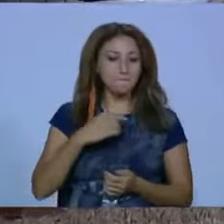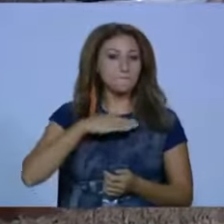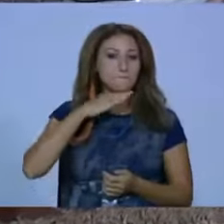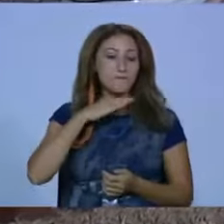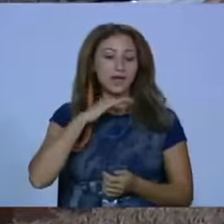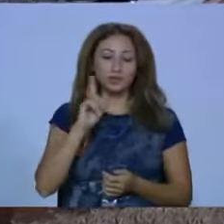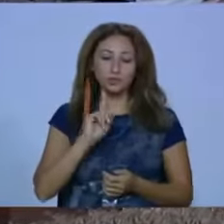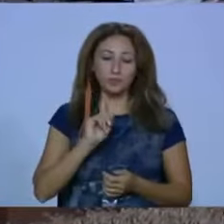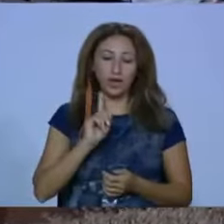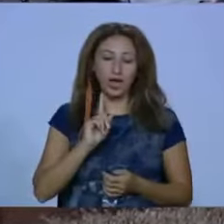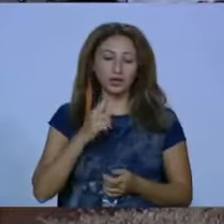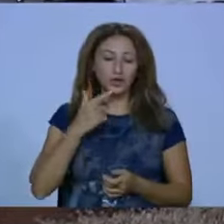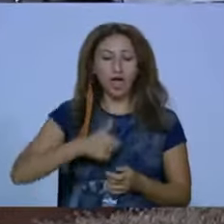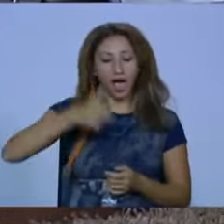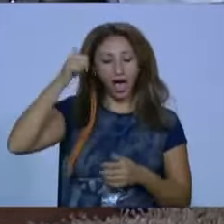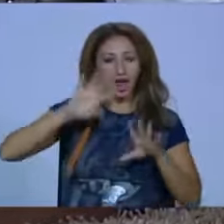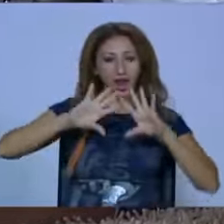يكفيش أحلى دنيا،